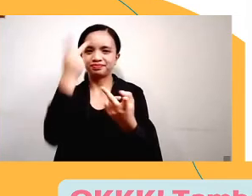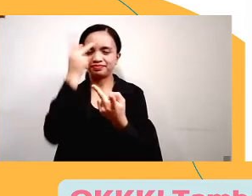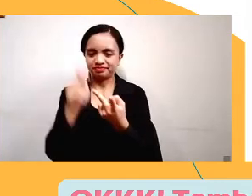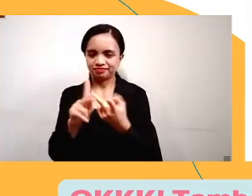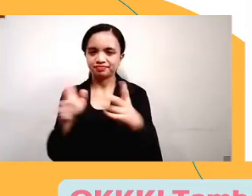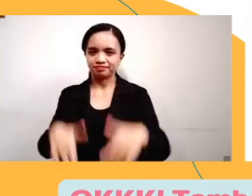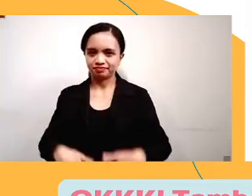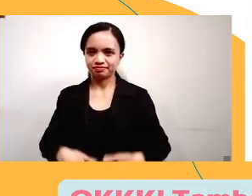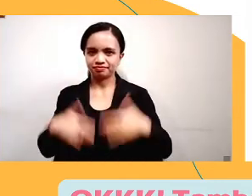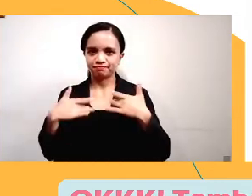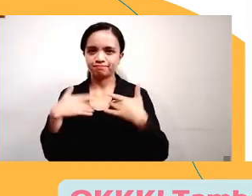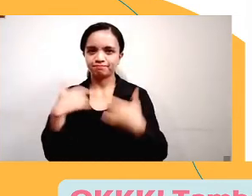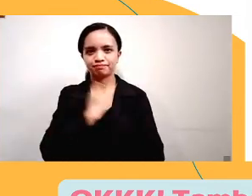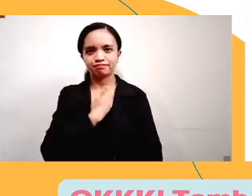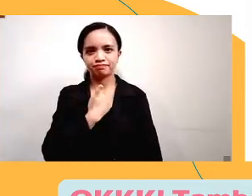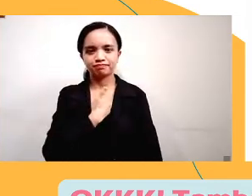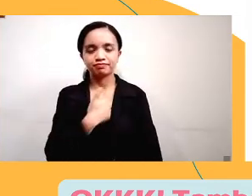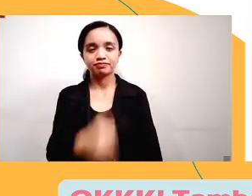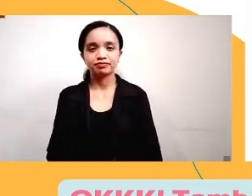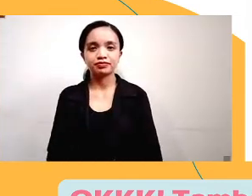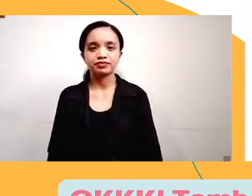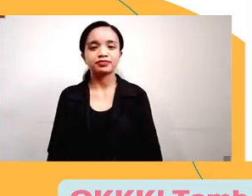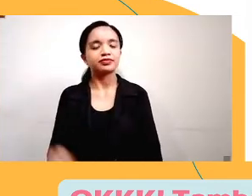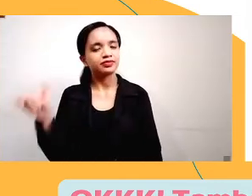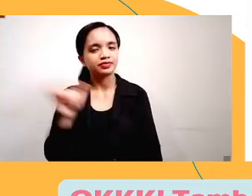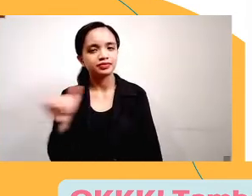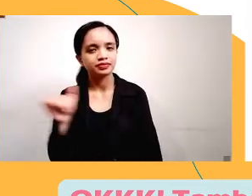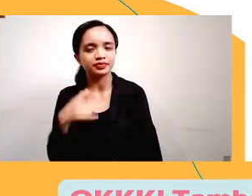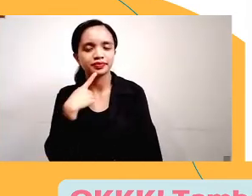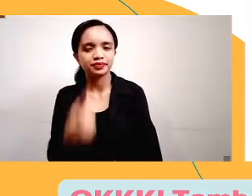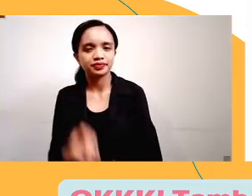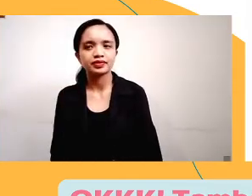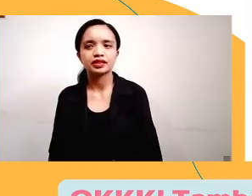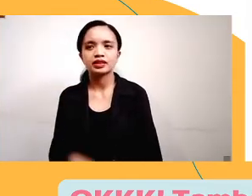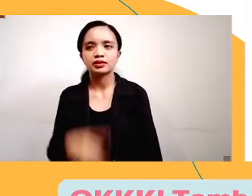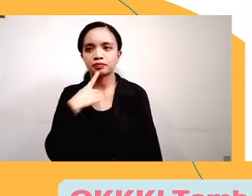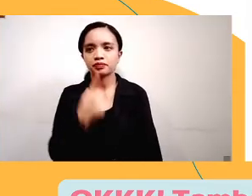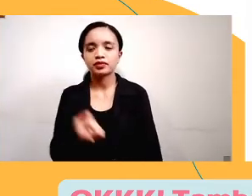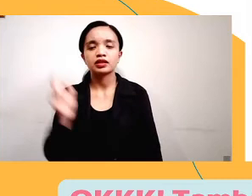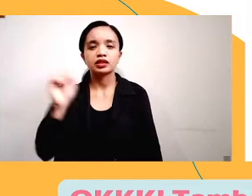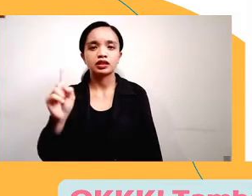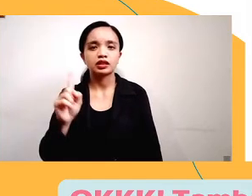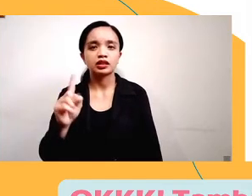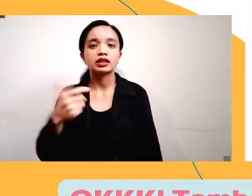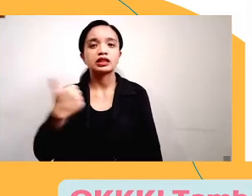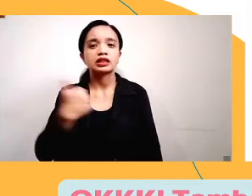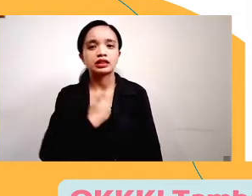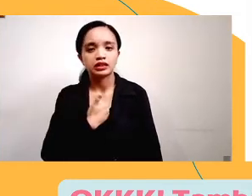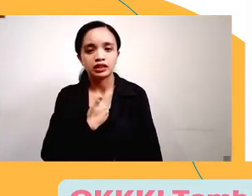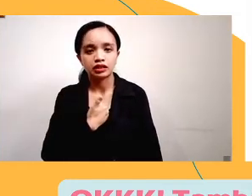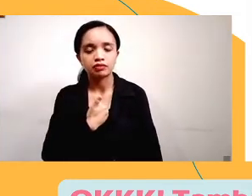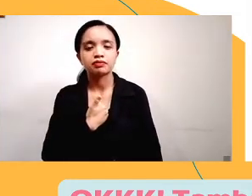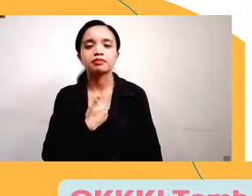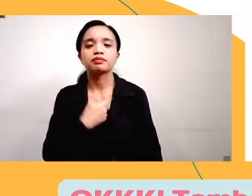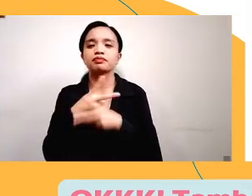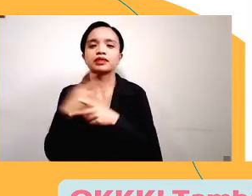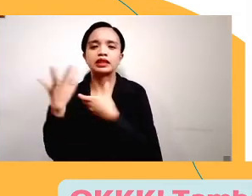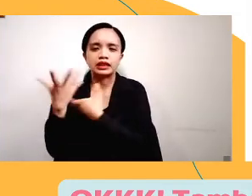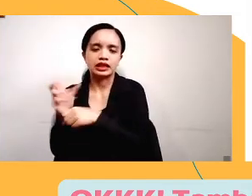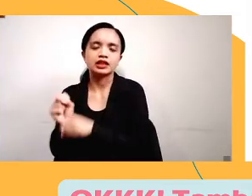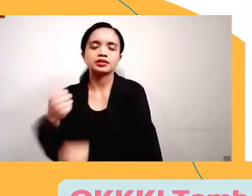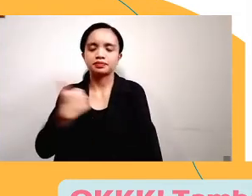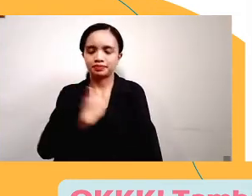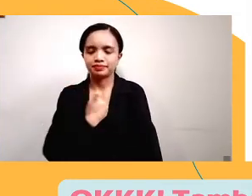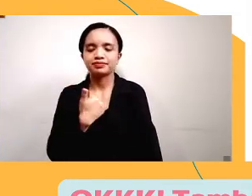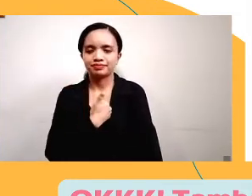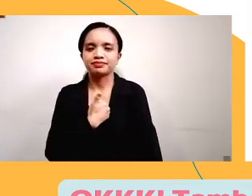sarili. So, gusto ko rin ito nabanggit ni Jay at ni Rhea May. No? Sabi nila ay self-connection and trusting yourself. No? This is something